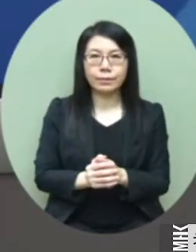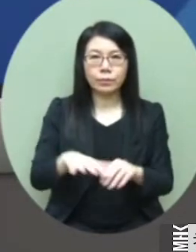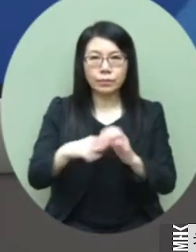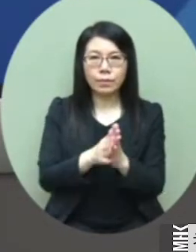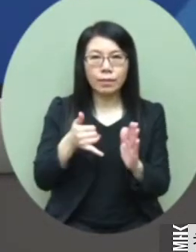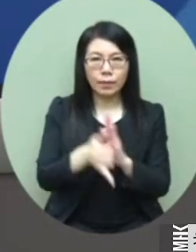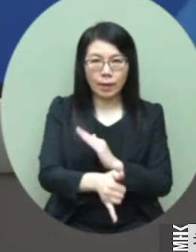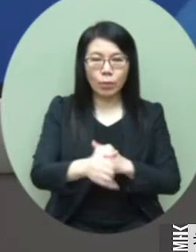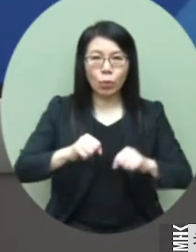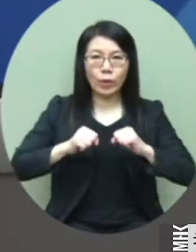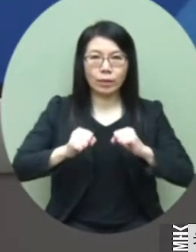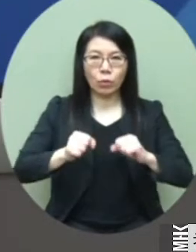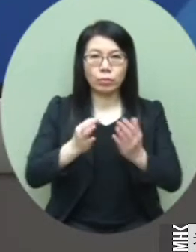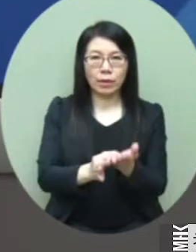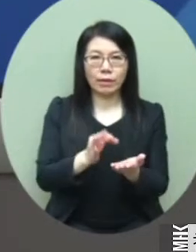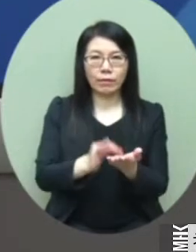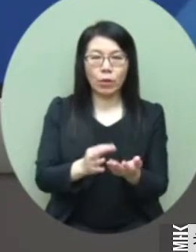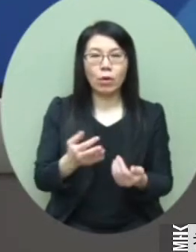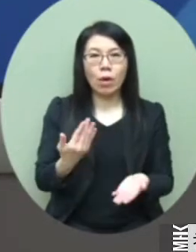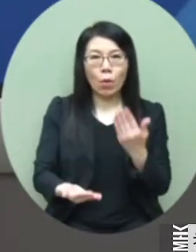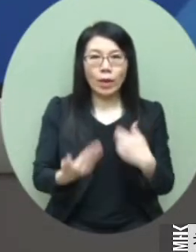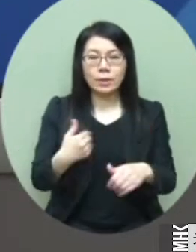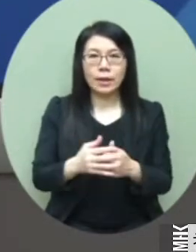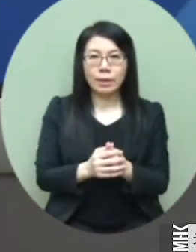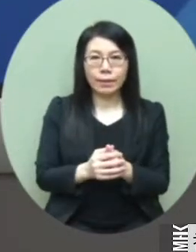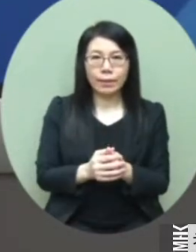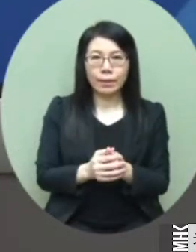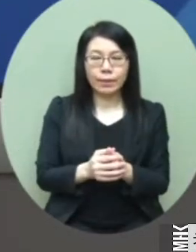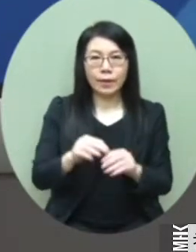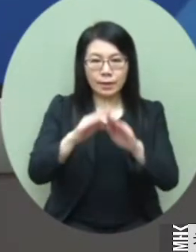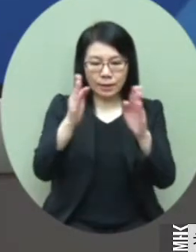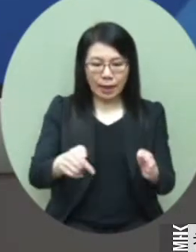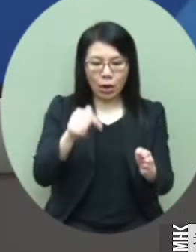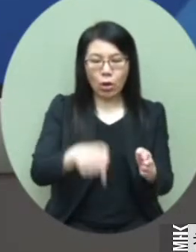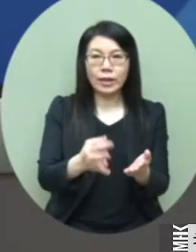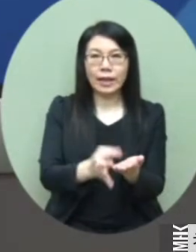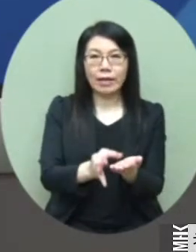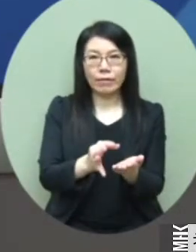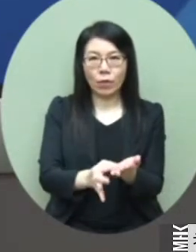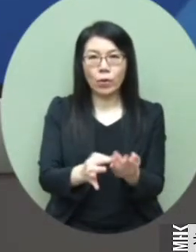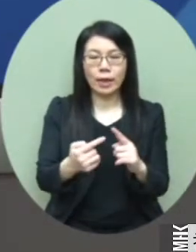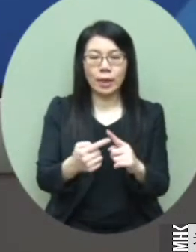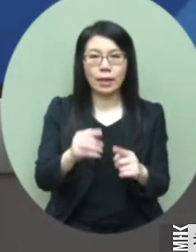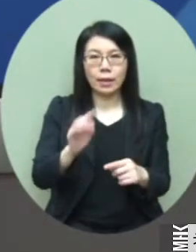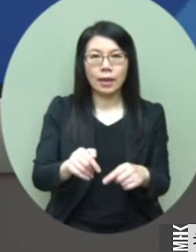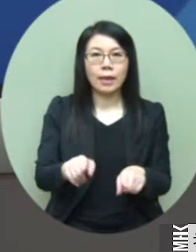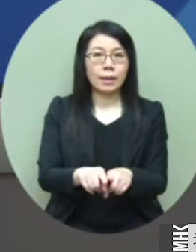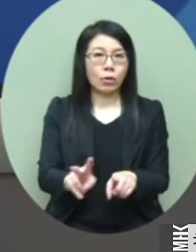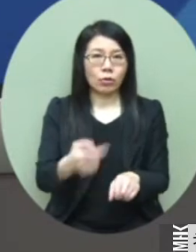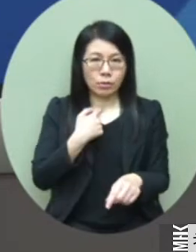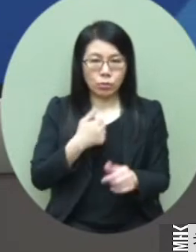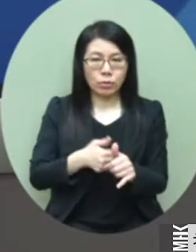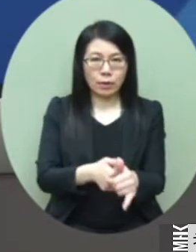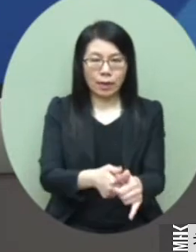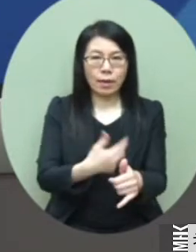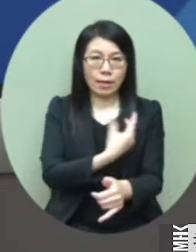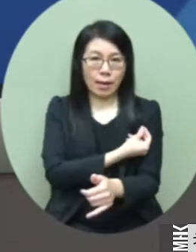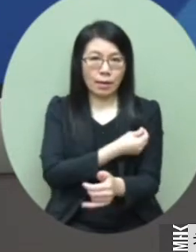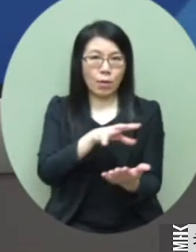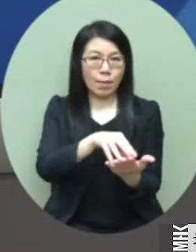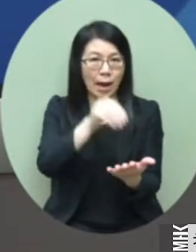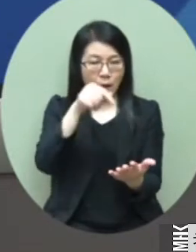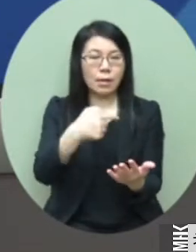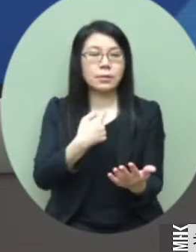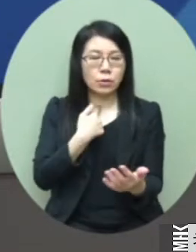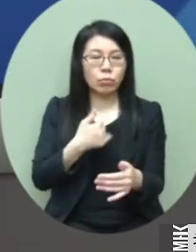康文署體育場所或者康文署嘅室內場地嘅人士咧，都係需要符合呢個疫苗通行證